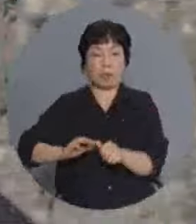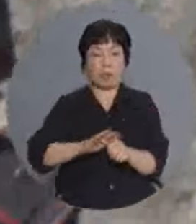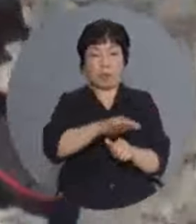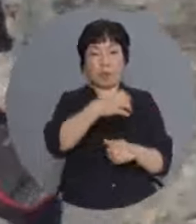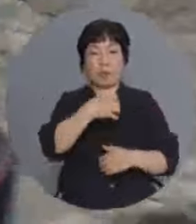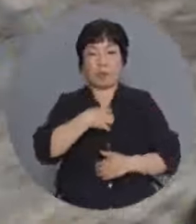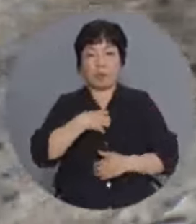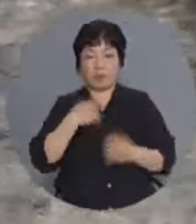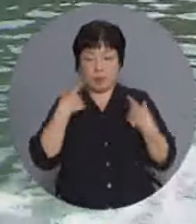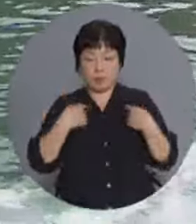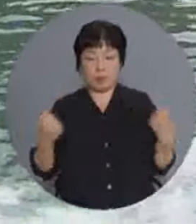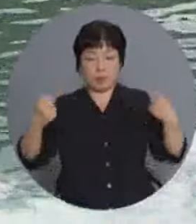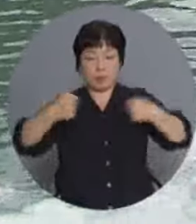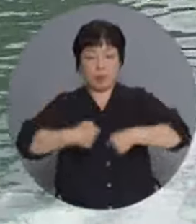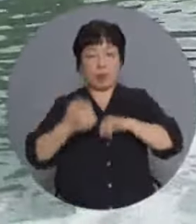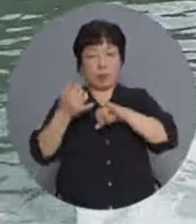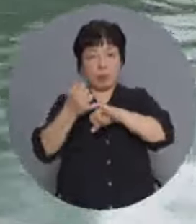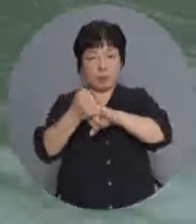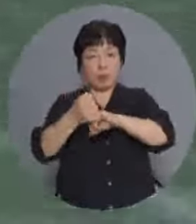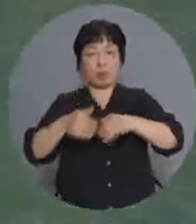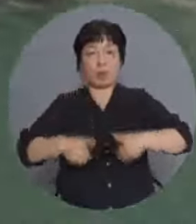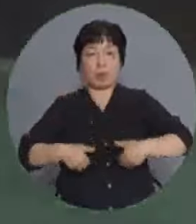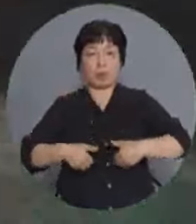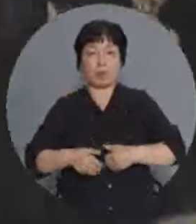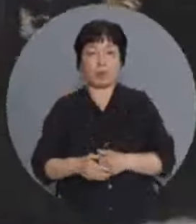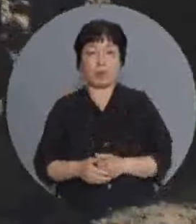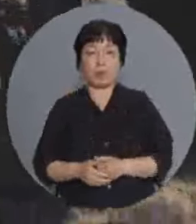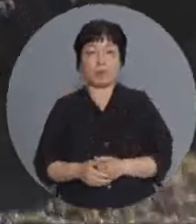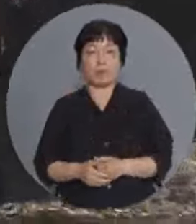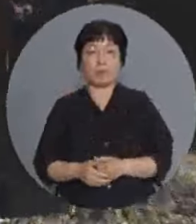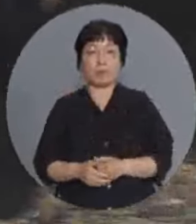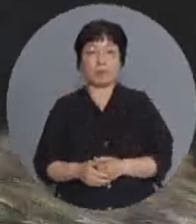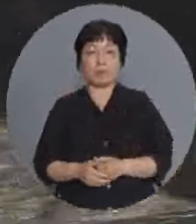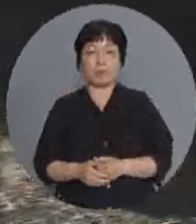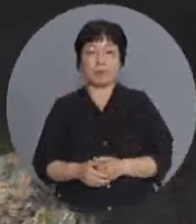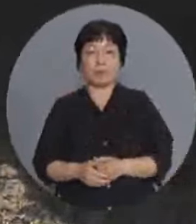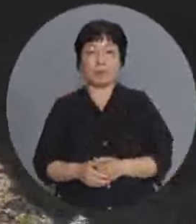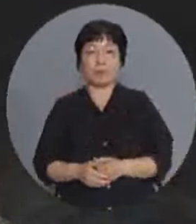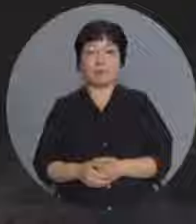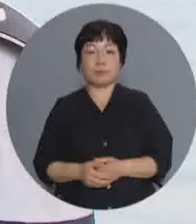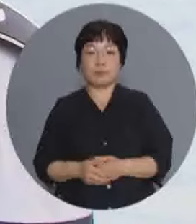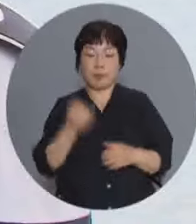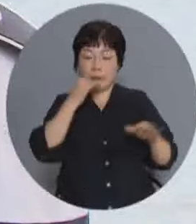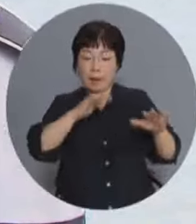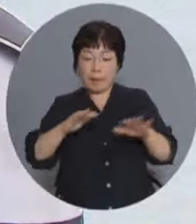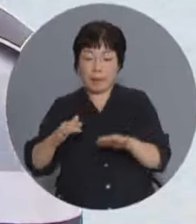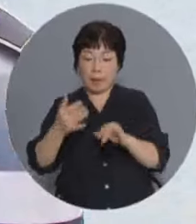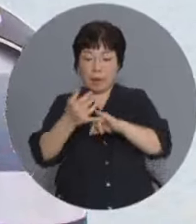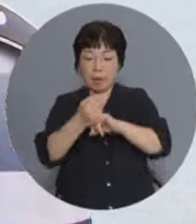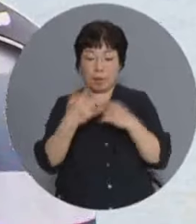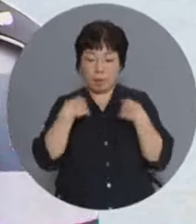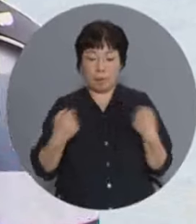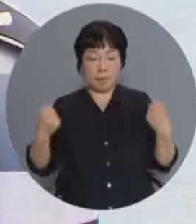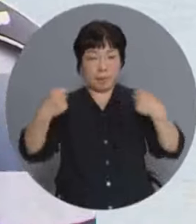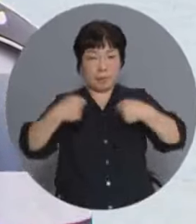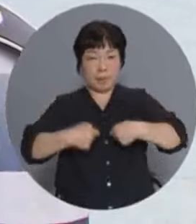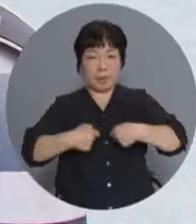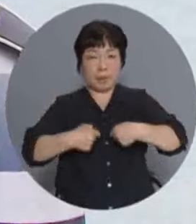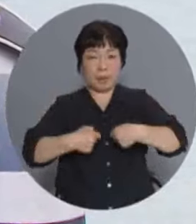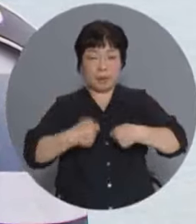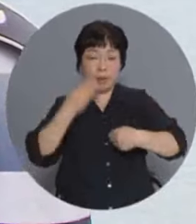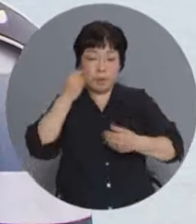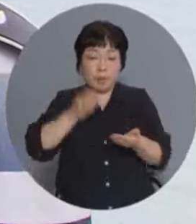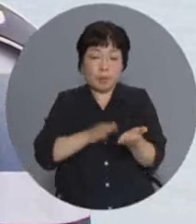있어 구명조끼를 착용하지 않으면 자칫 큰 사고로 이어질 수 있습니다. 해상에선 반드시 구명조끼를 착용해야 하며